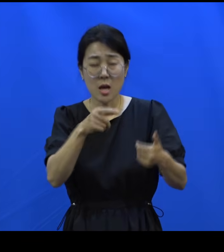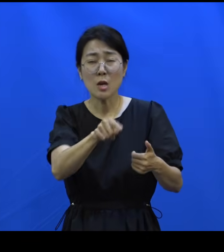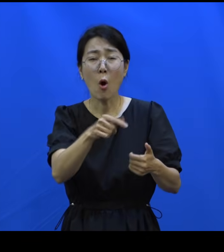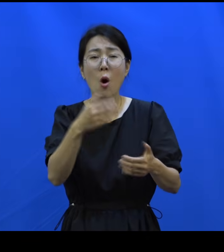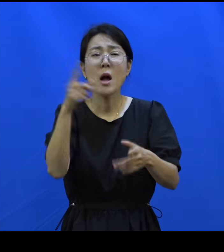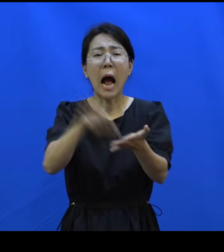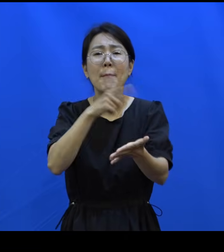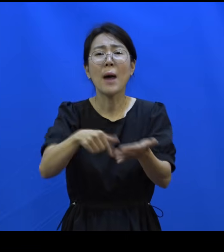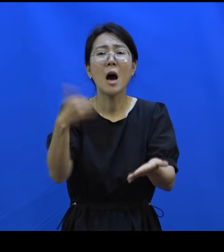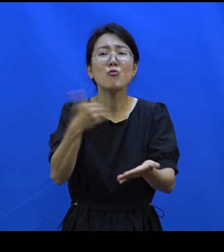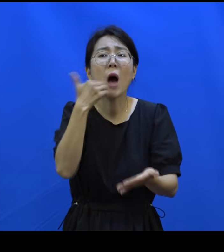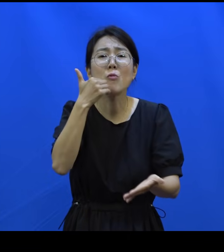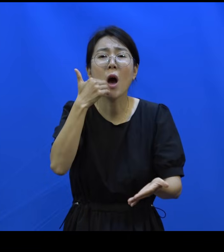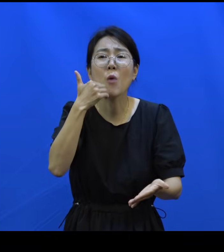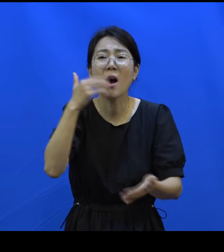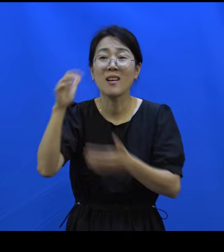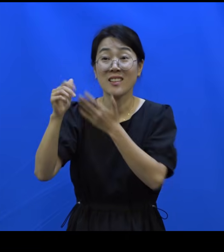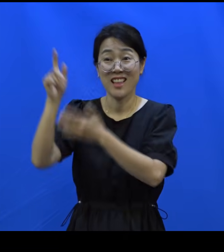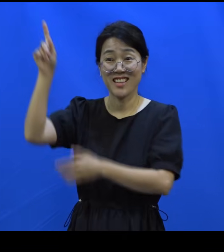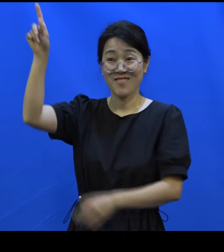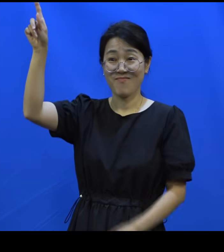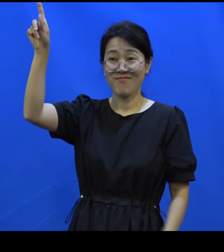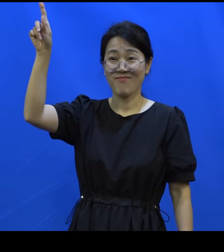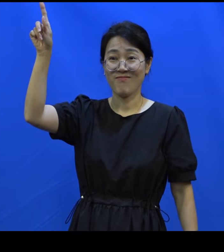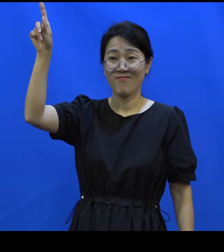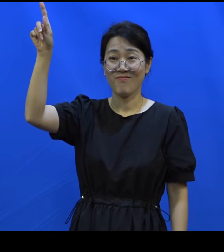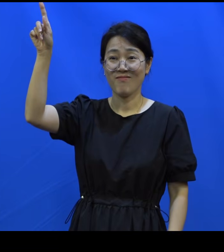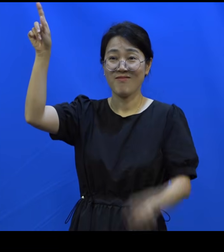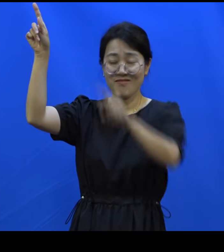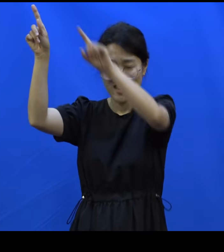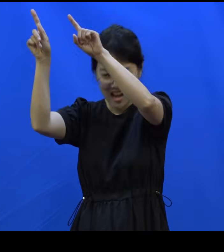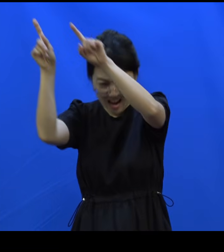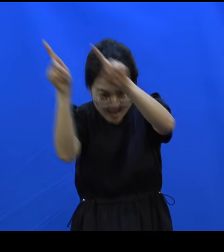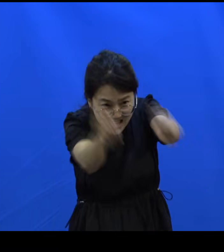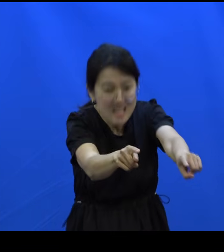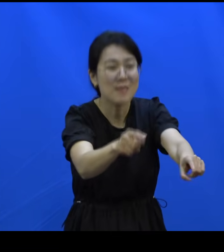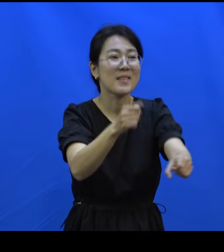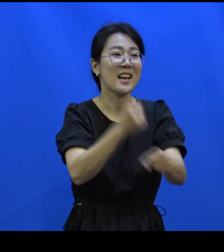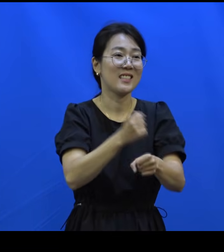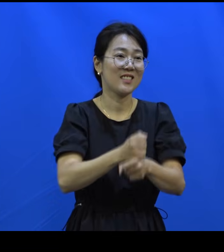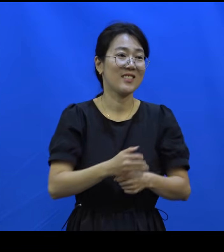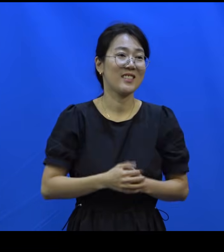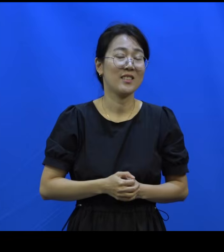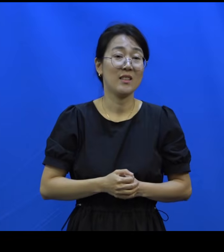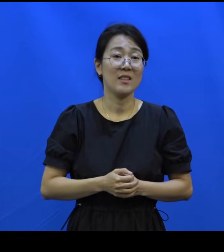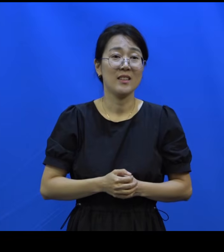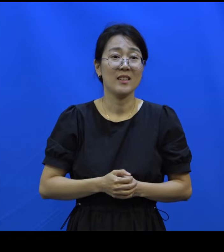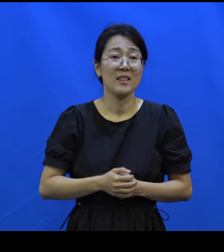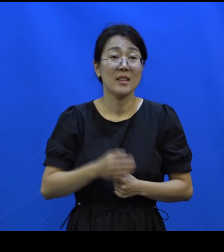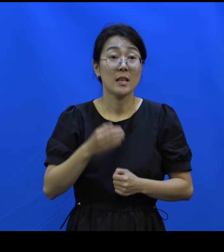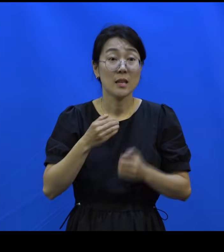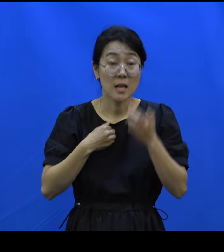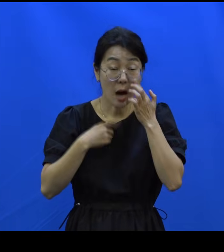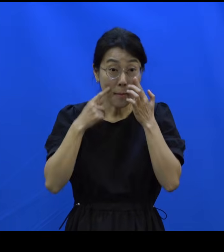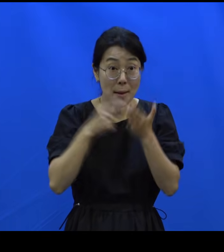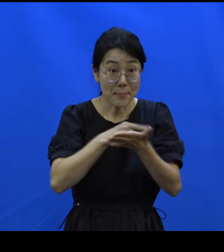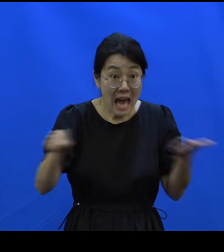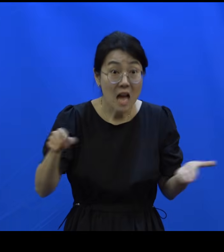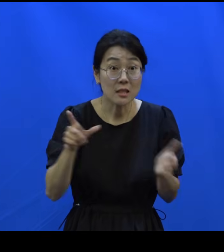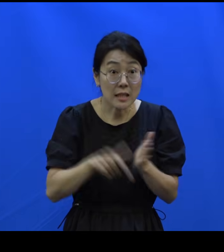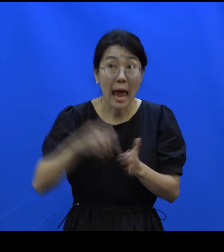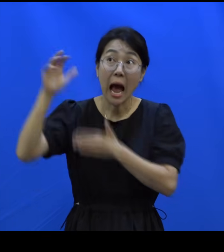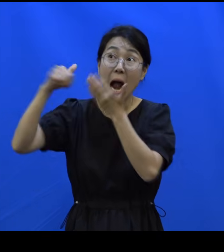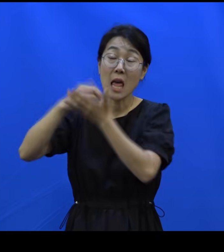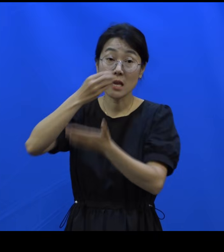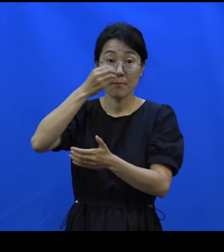그리고 그 피해를 입은 자를 하나님이 또 치유하신다는 거예요.